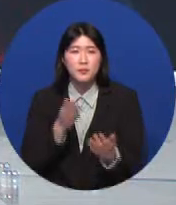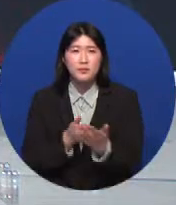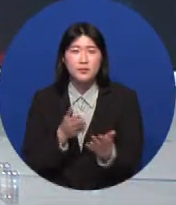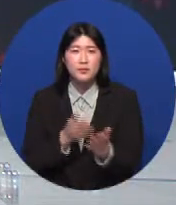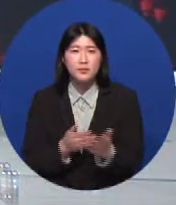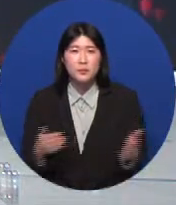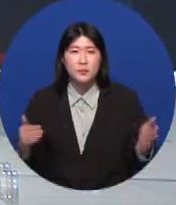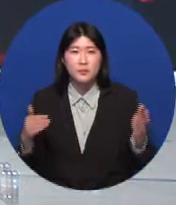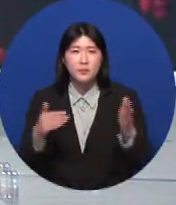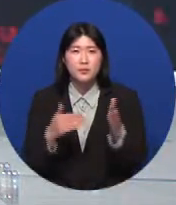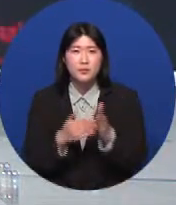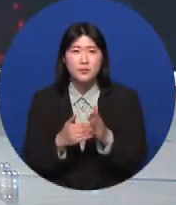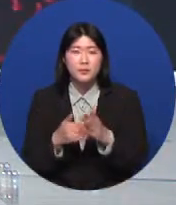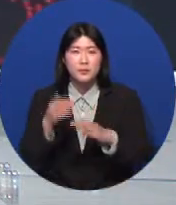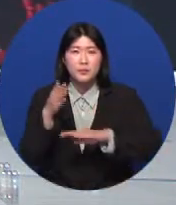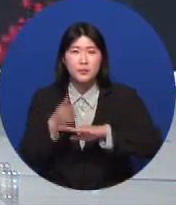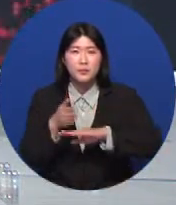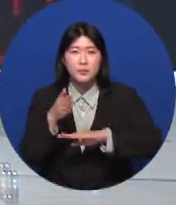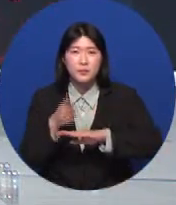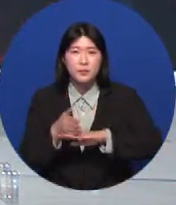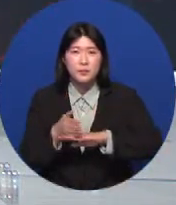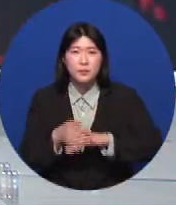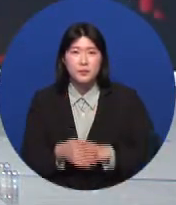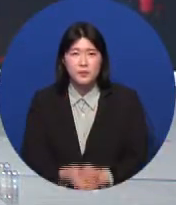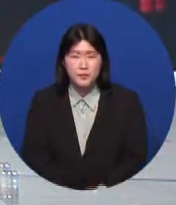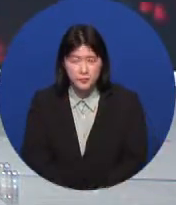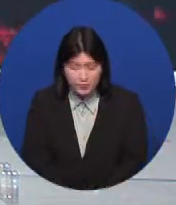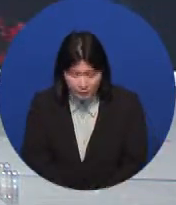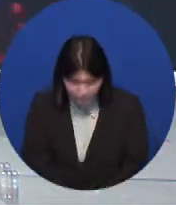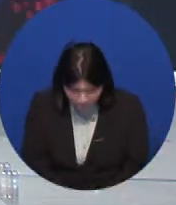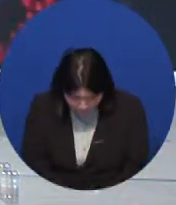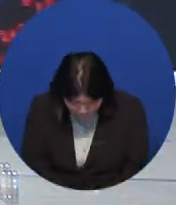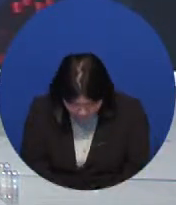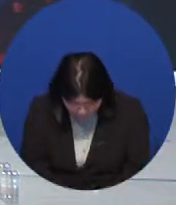지금까지 대전 세종 충남 소식이었습니다 여러분 고맙습니다